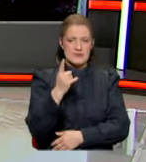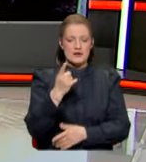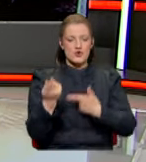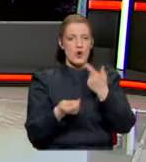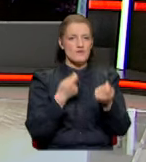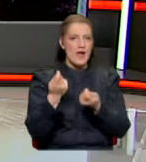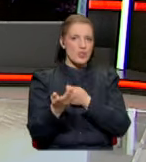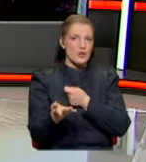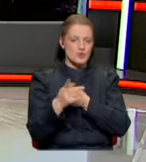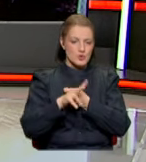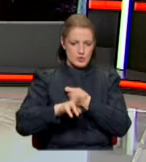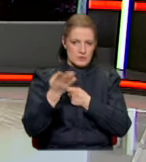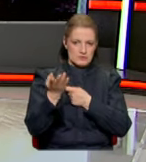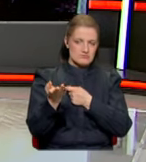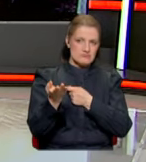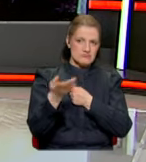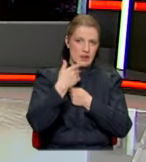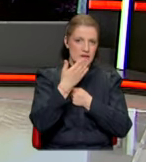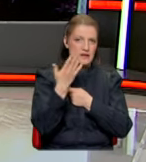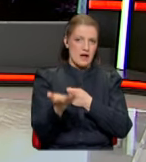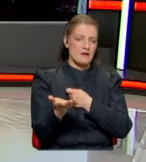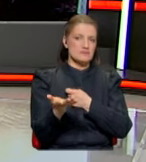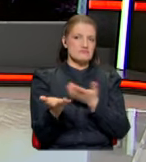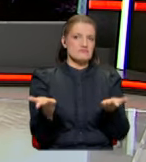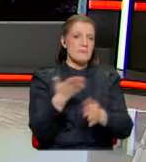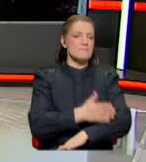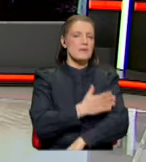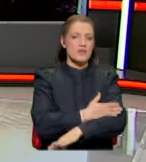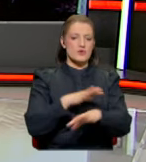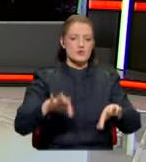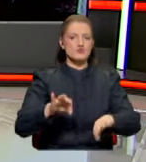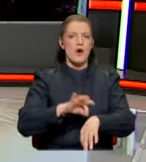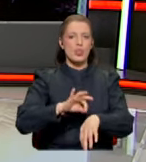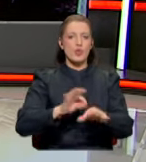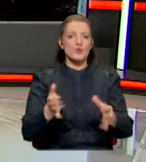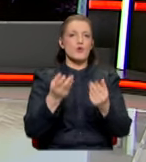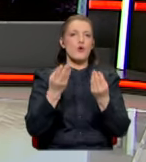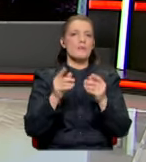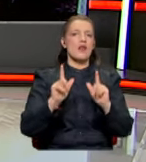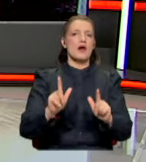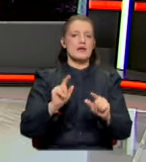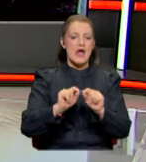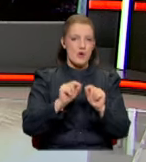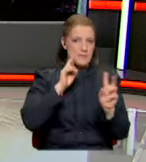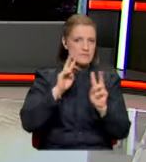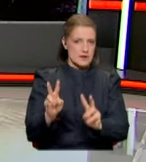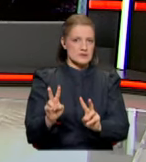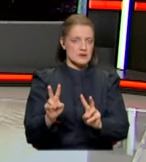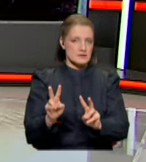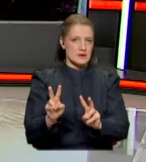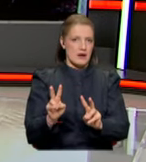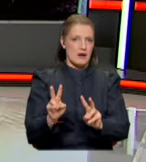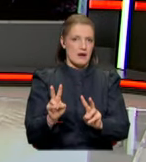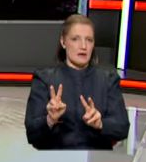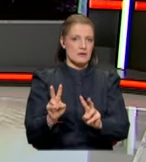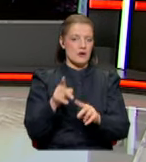vaziyetten durumdan gidişattan söz etsek zaten Yani memleketin şu anda kurtarılması gerektiği ekonomiye bakıldığında sırf